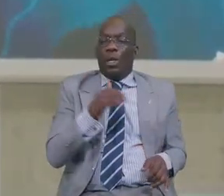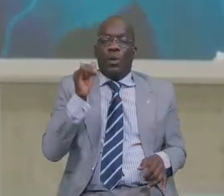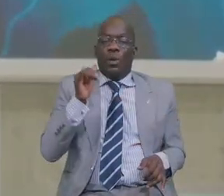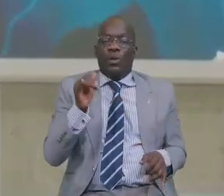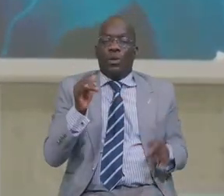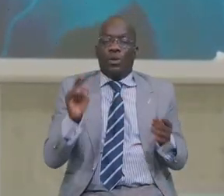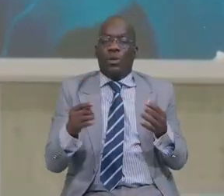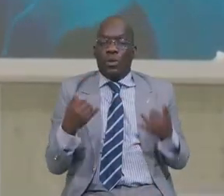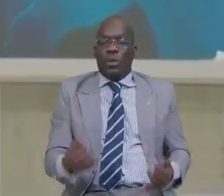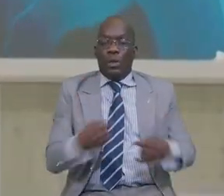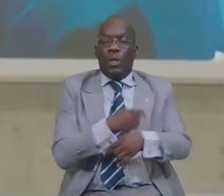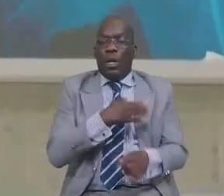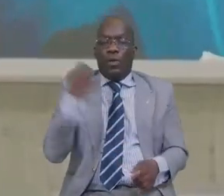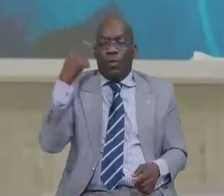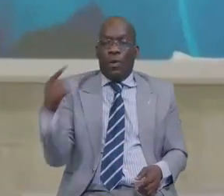nous écoutons cela,